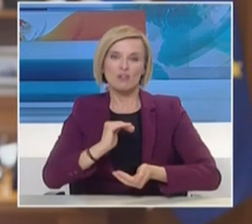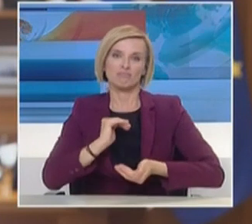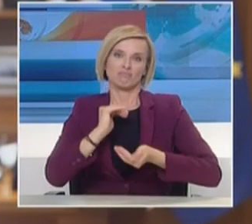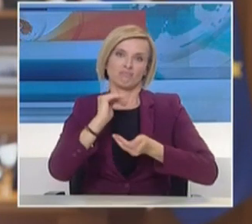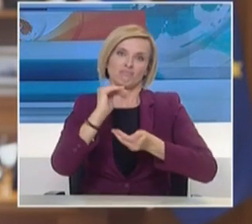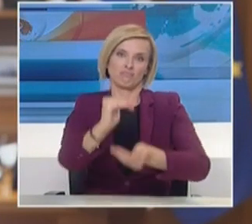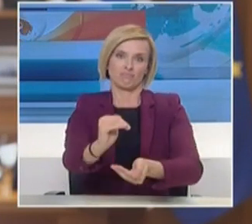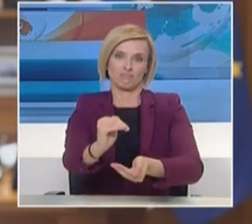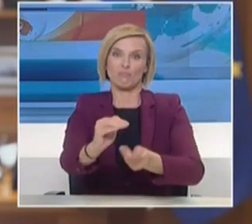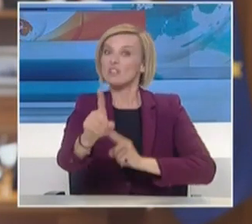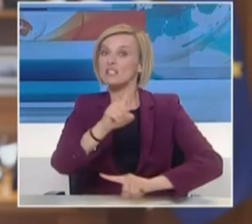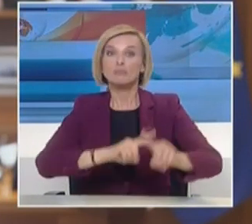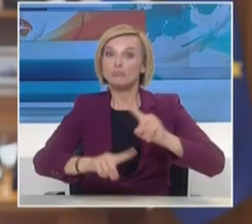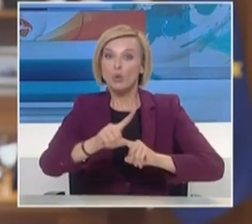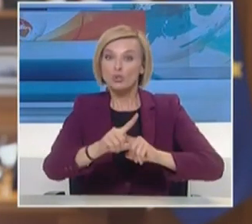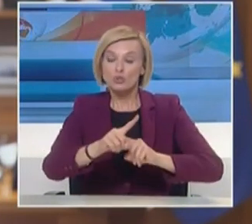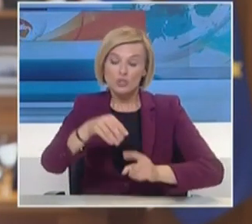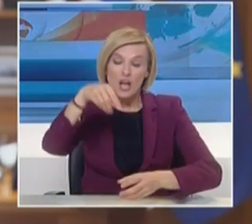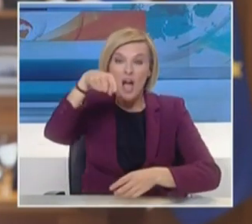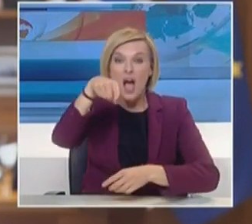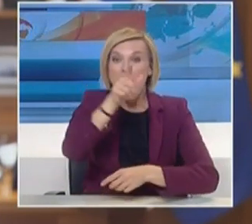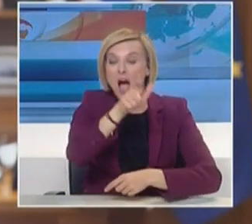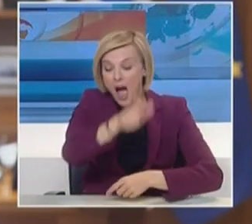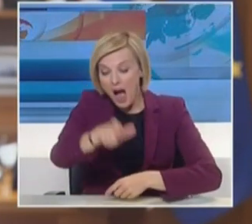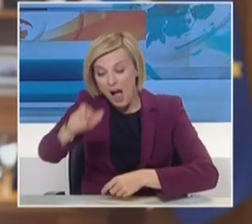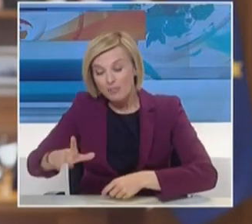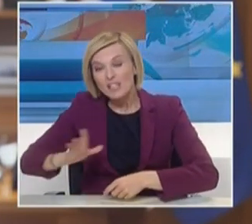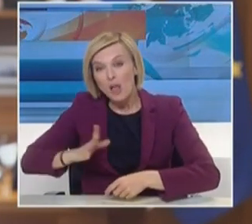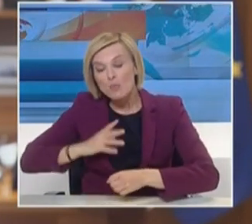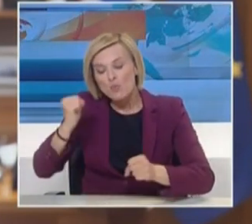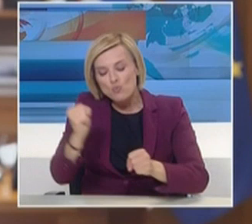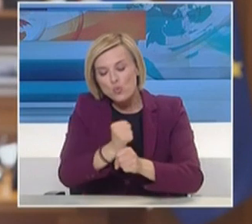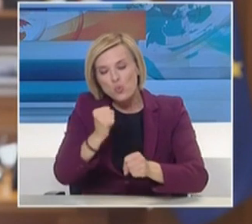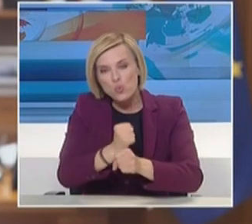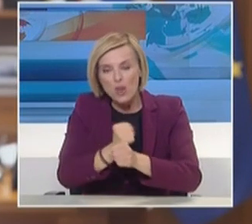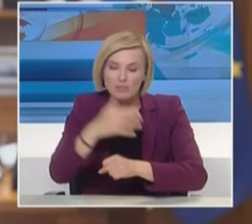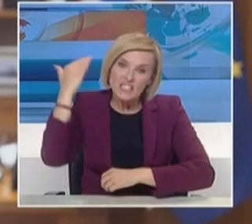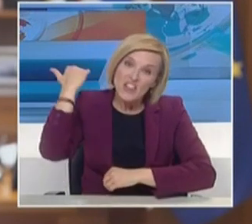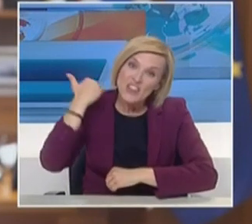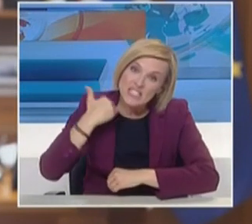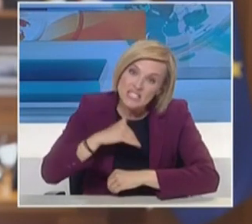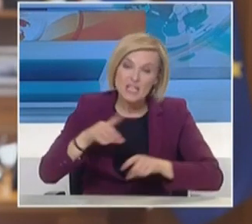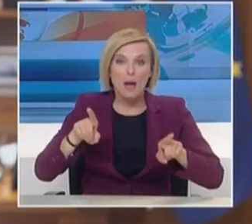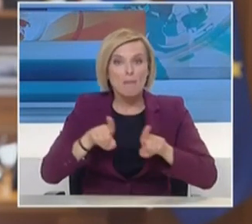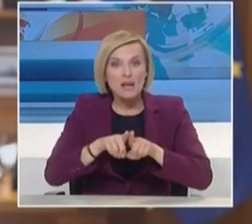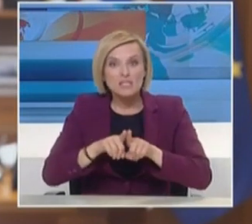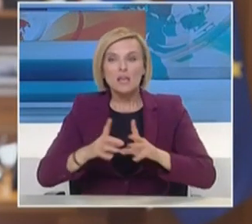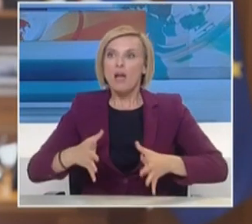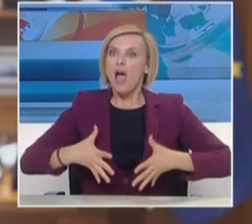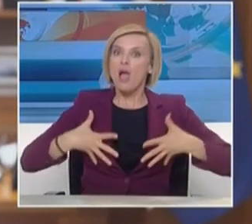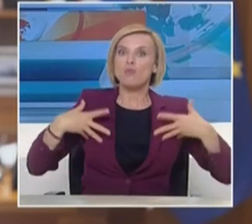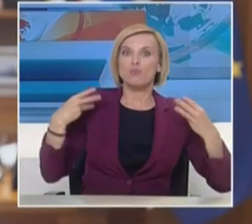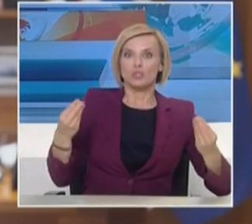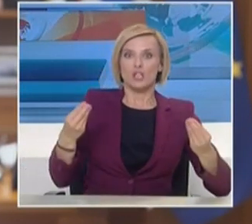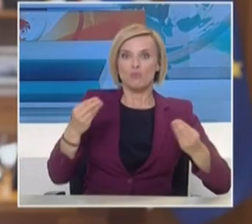αρένα, με πρόσωπο γεμάτο υδρότα και αίμα, που έχει όμως ενθουσιασμό και αφοσίωση, γιατί